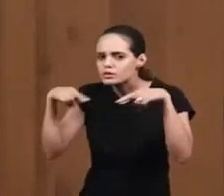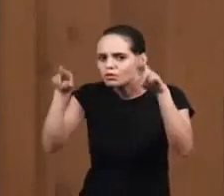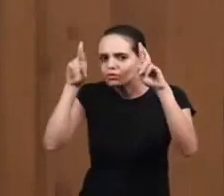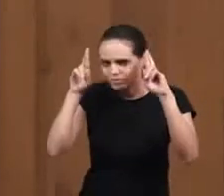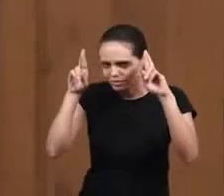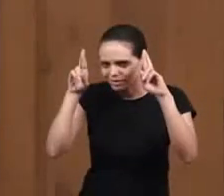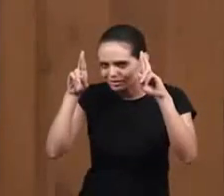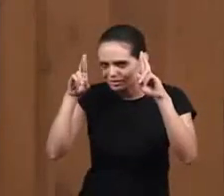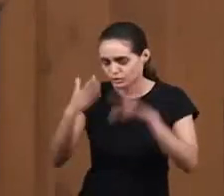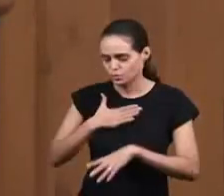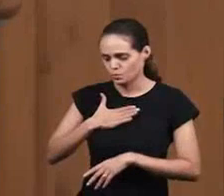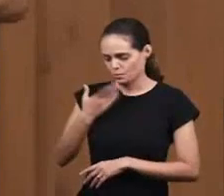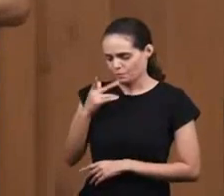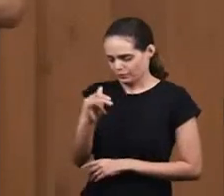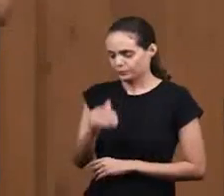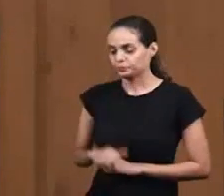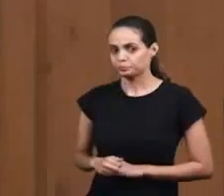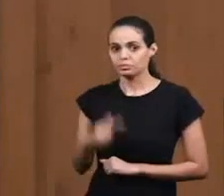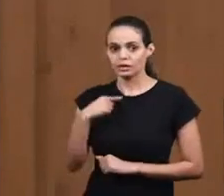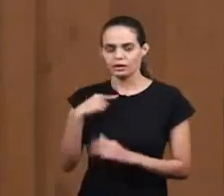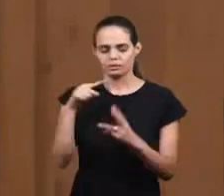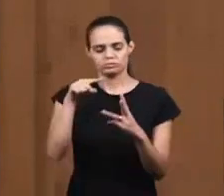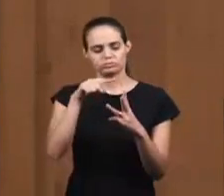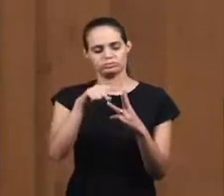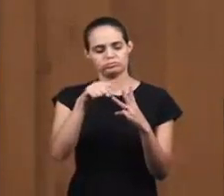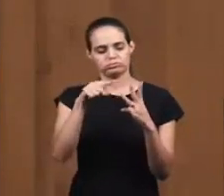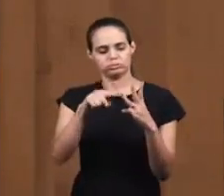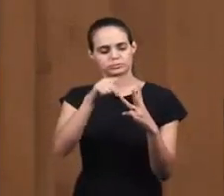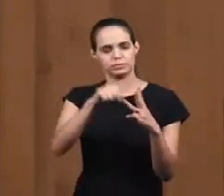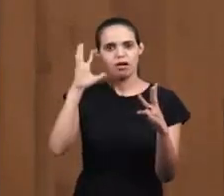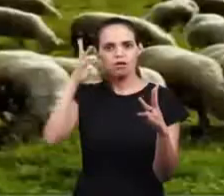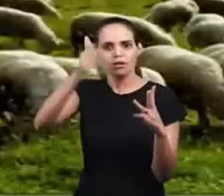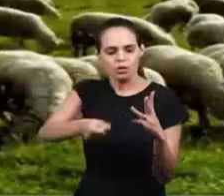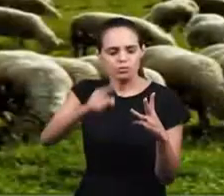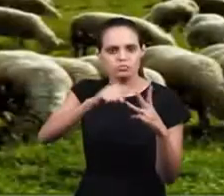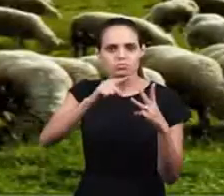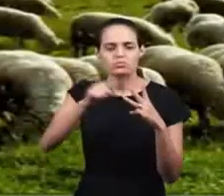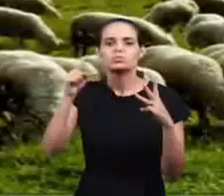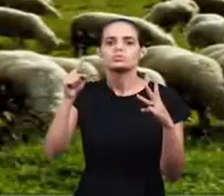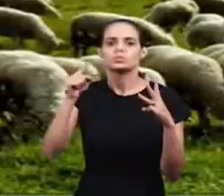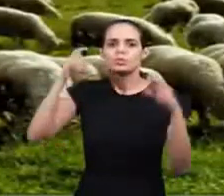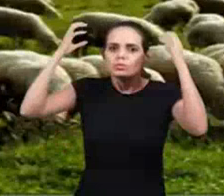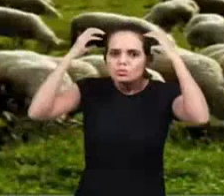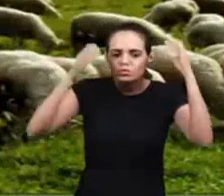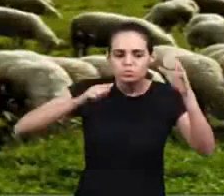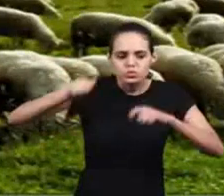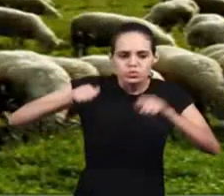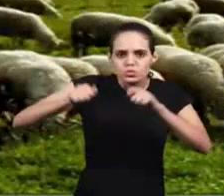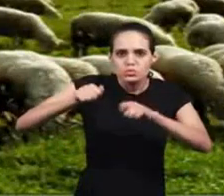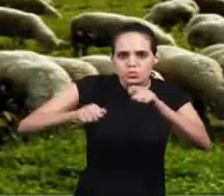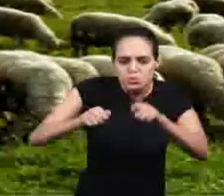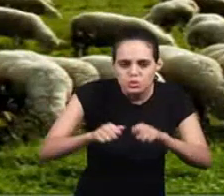Tages, als er die Schafe seines Vaters hütete, Da trat er einem Löwen und einem